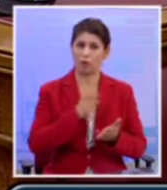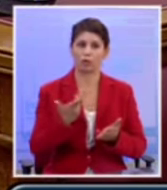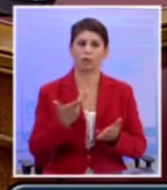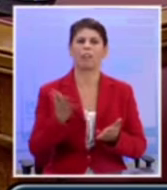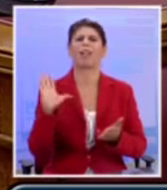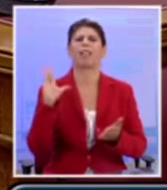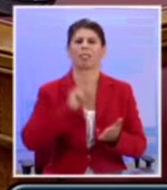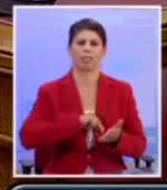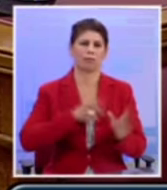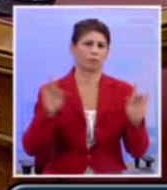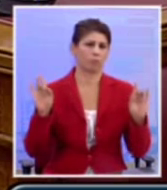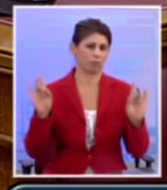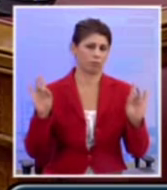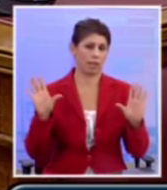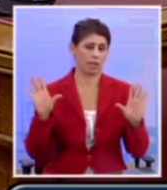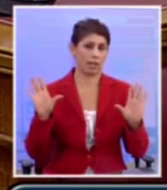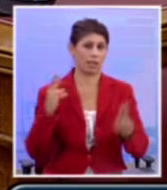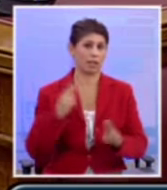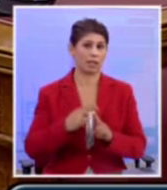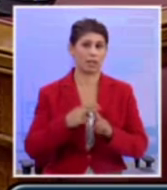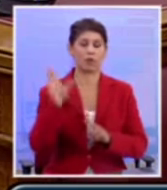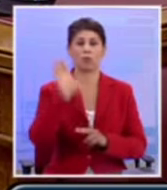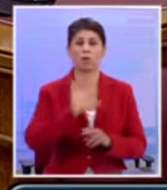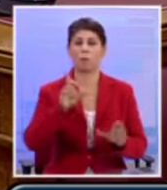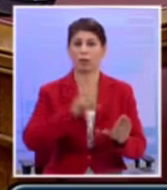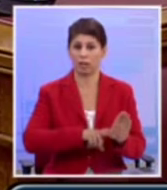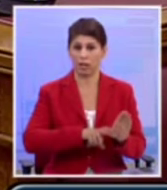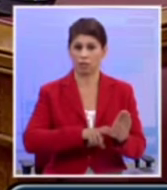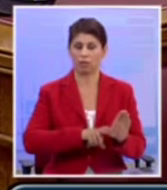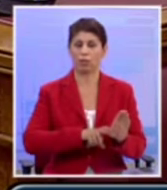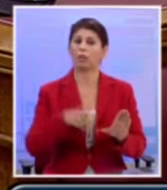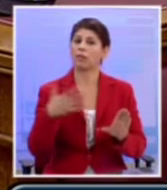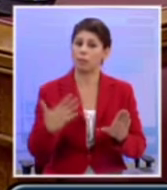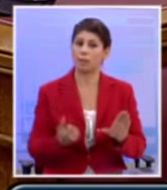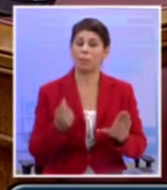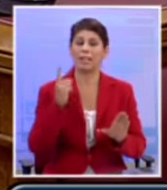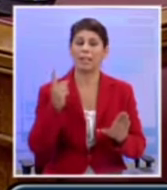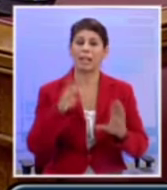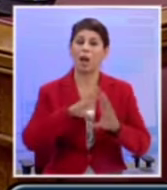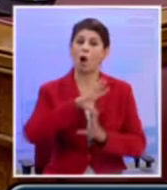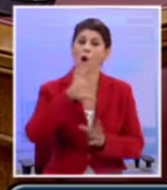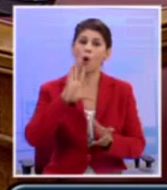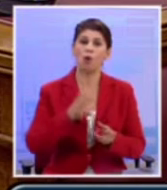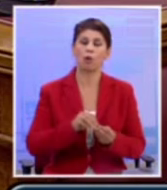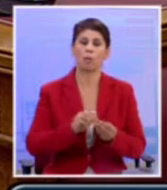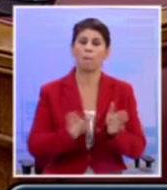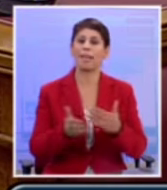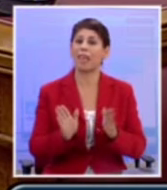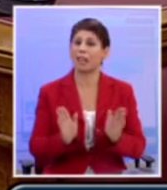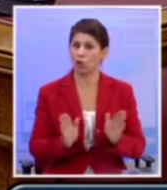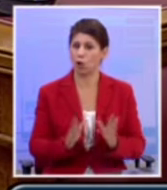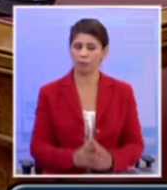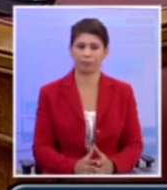δεν ωφελεί απολύτως κανέναν και κυρίως τους Ευρωπαίους εταίρους να μην βρεθεί ένα ολοκληρωμένο πακέτο,